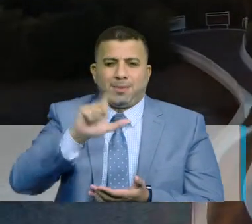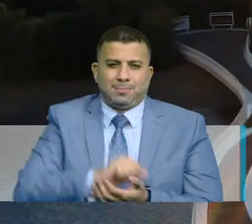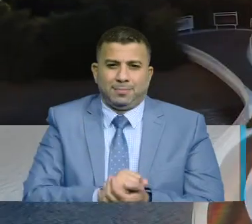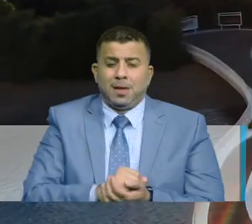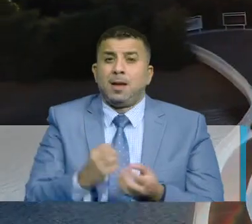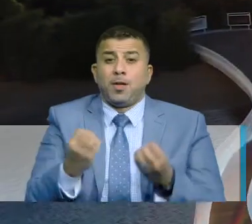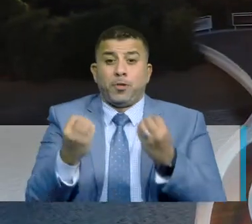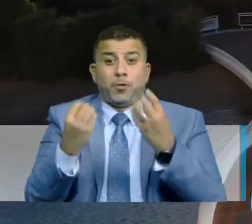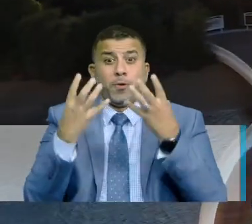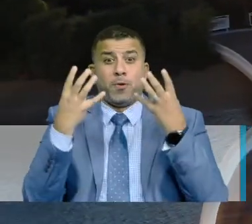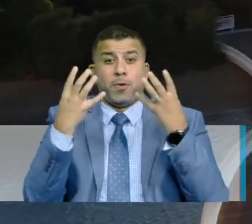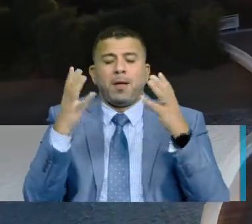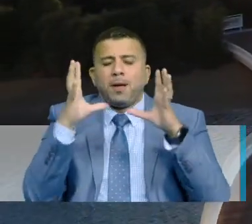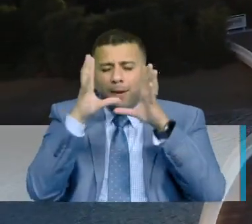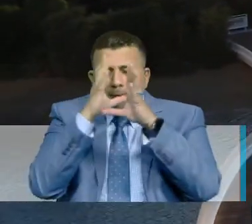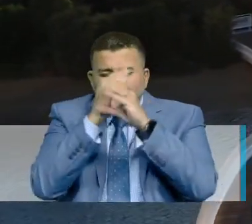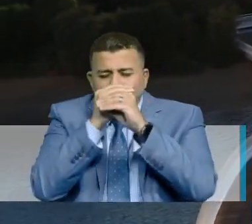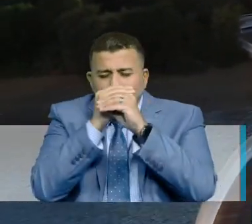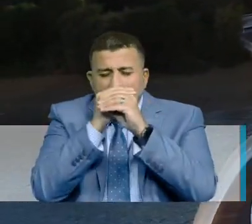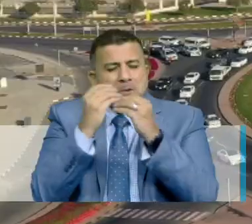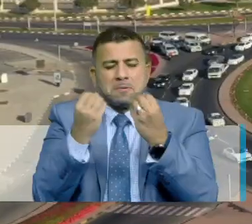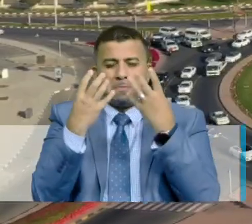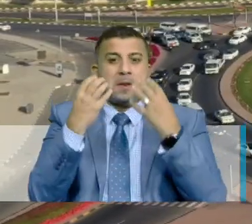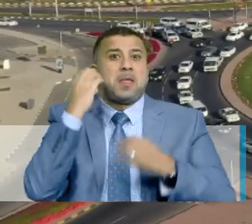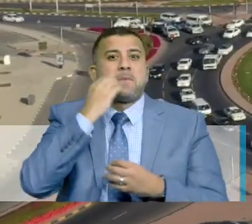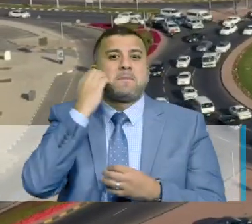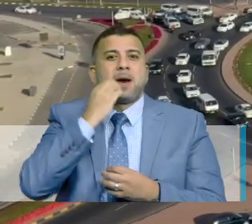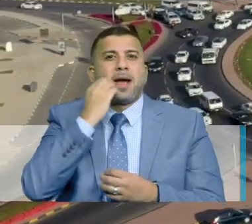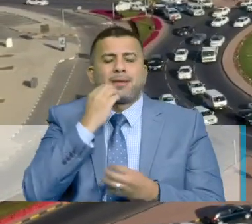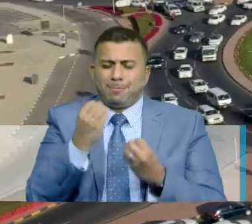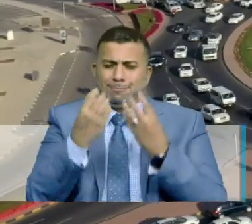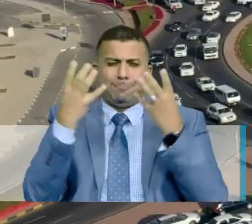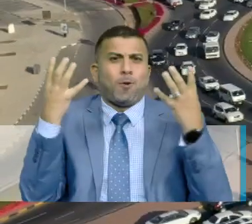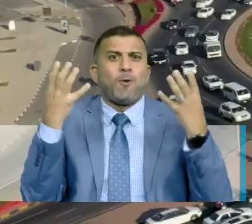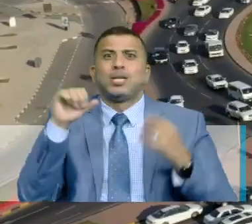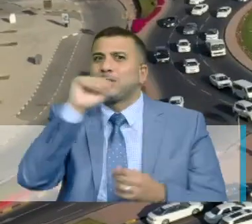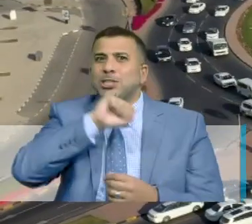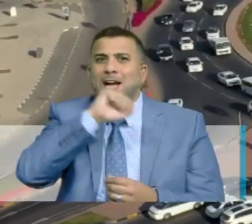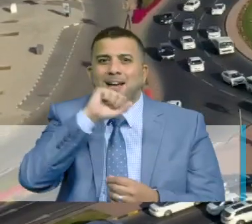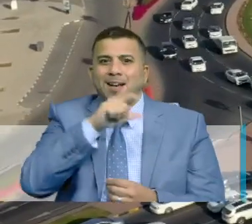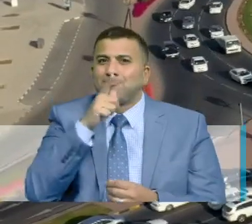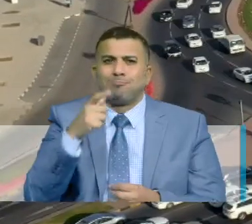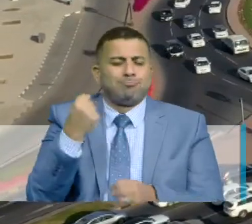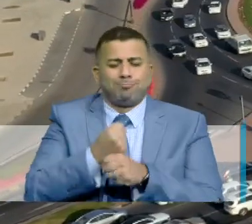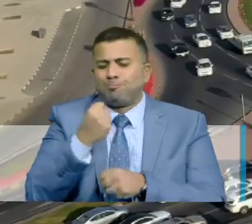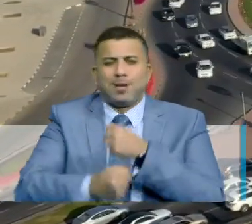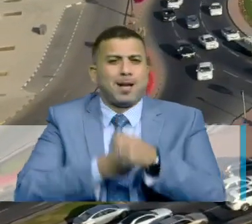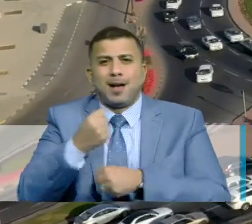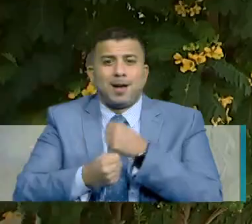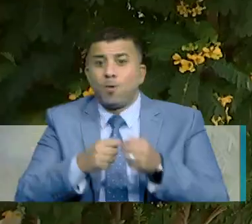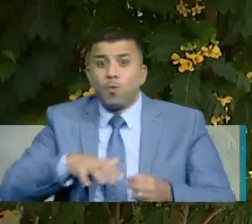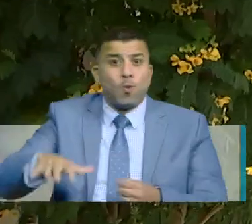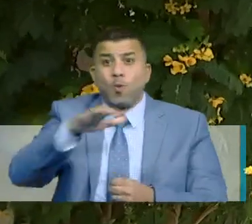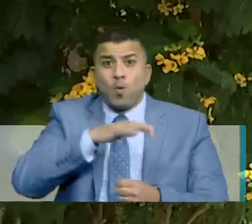ضوء يضيء العتمه هي الامارات وهي الشارقه التي تعمل على ان يكون كل من